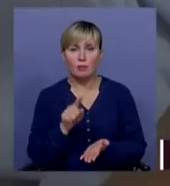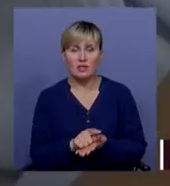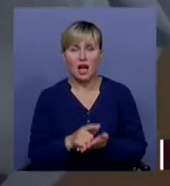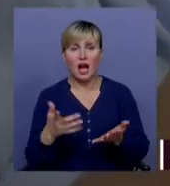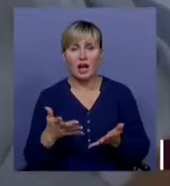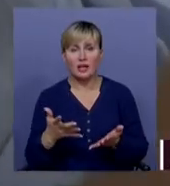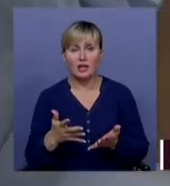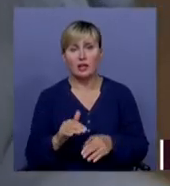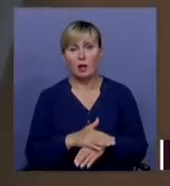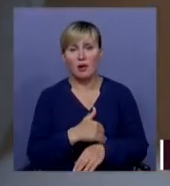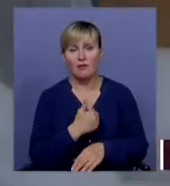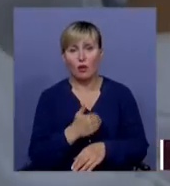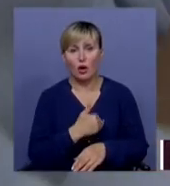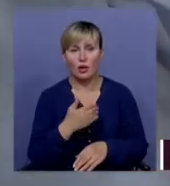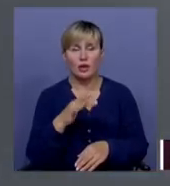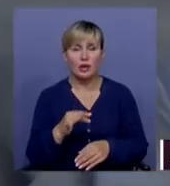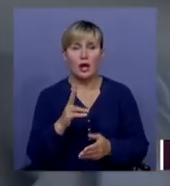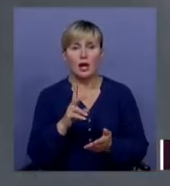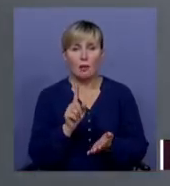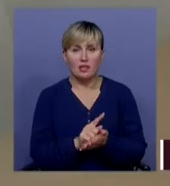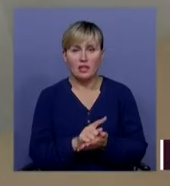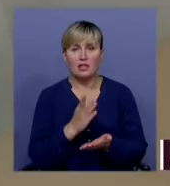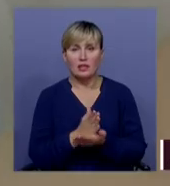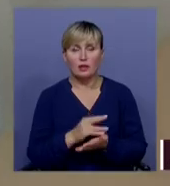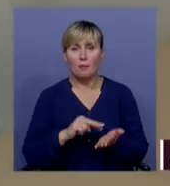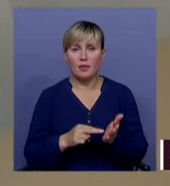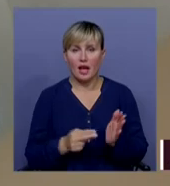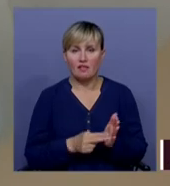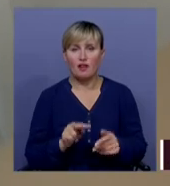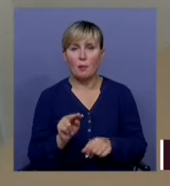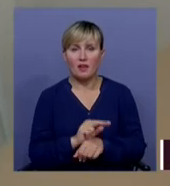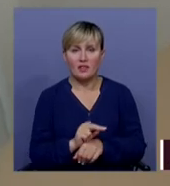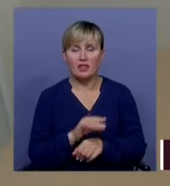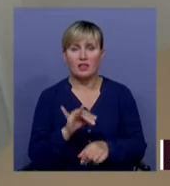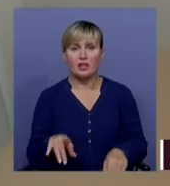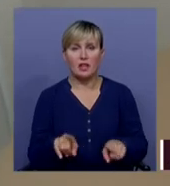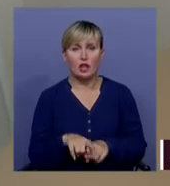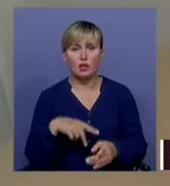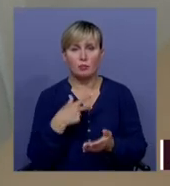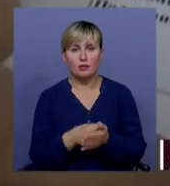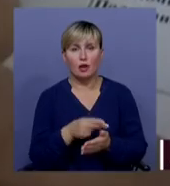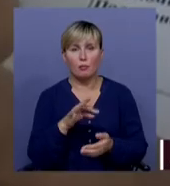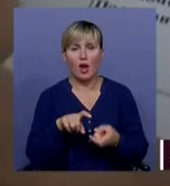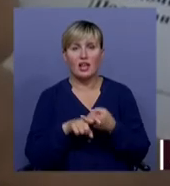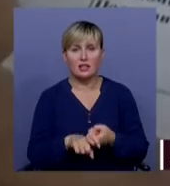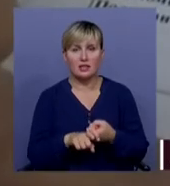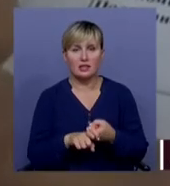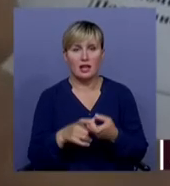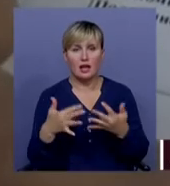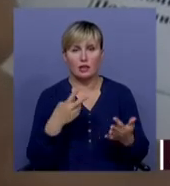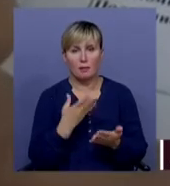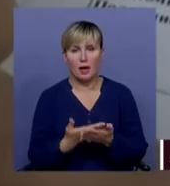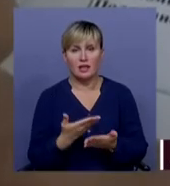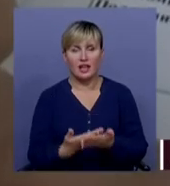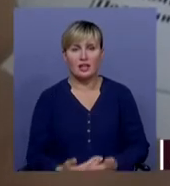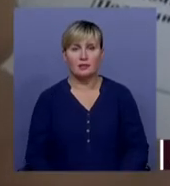а какие добровольными. При этом к обязательным отнесены плановые, профилактические, а также прививки по эпидемиологическим показаниям.